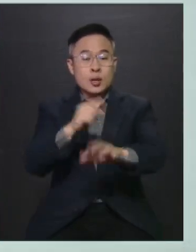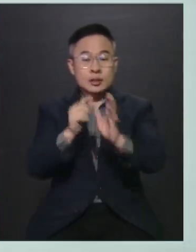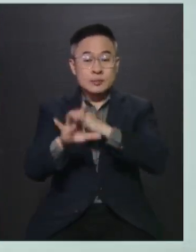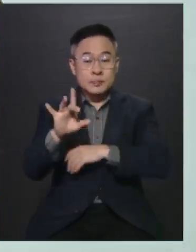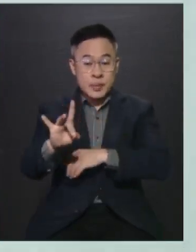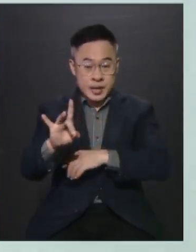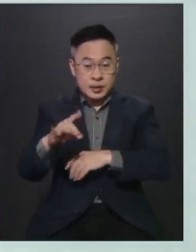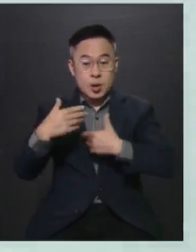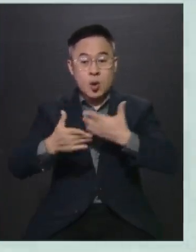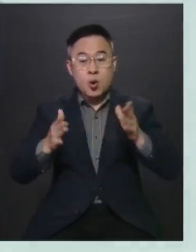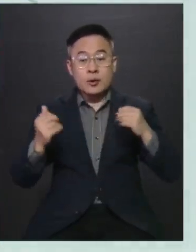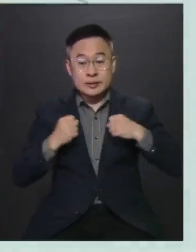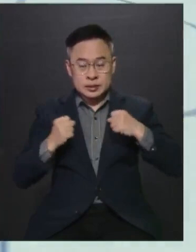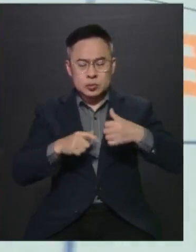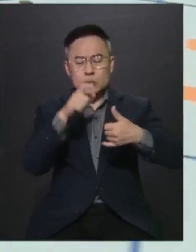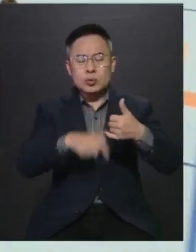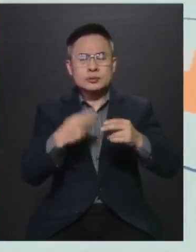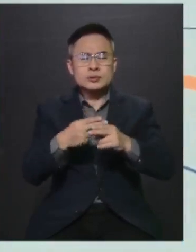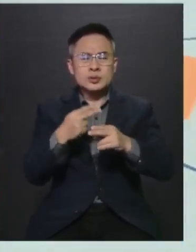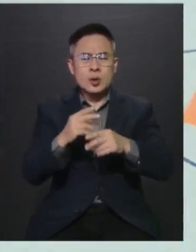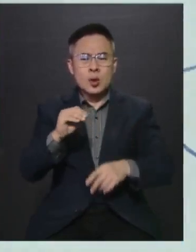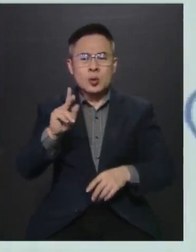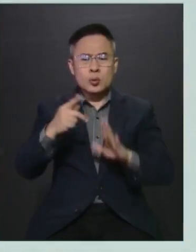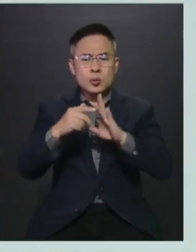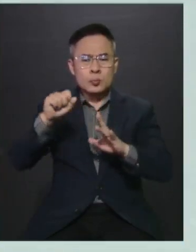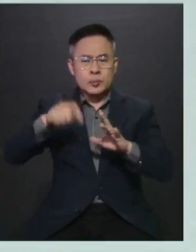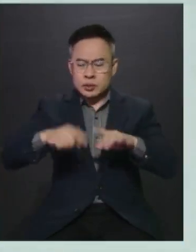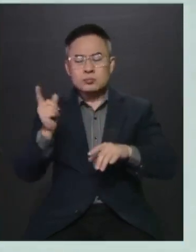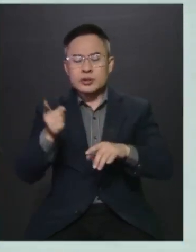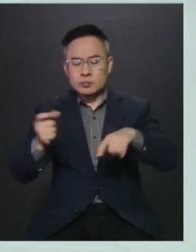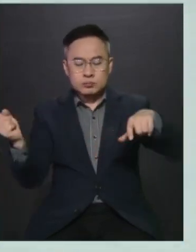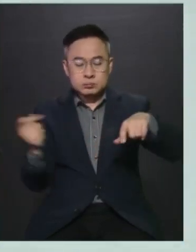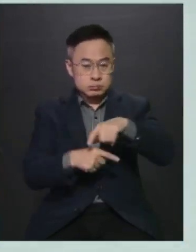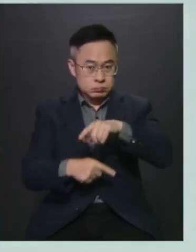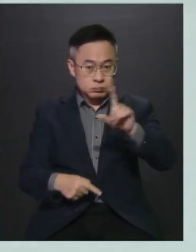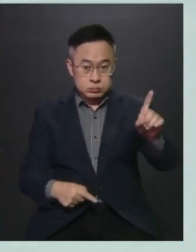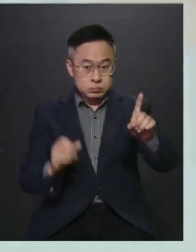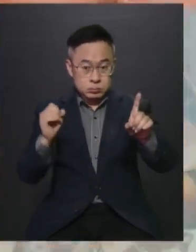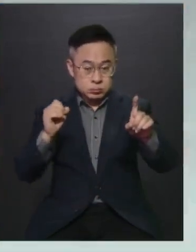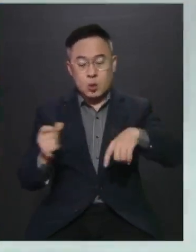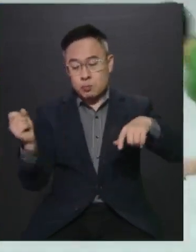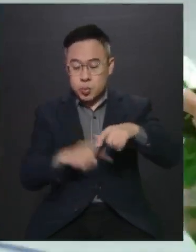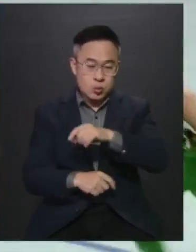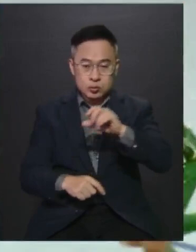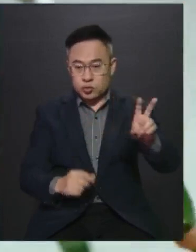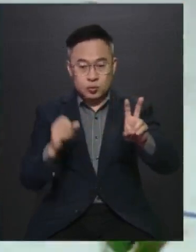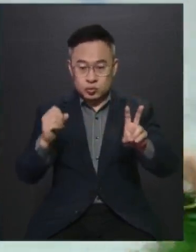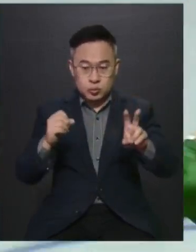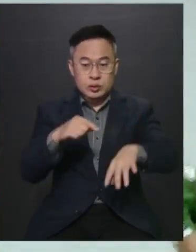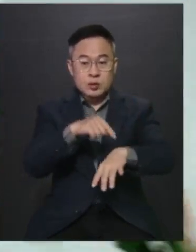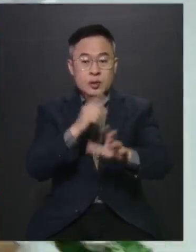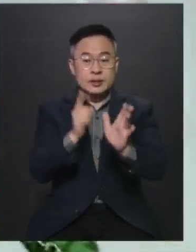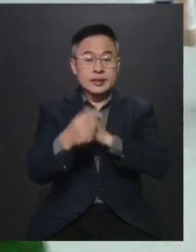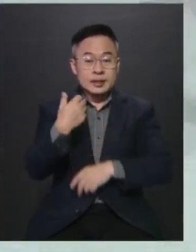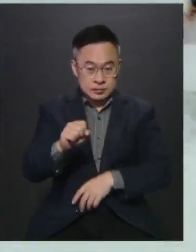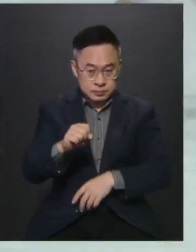คะจากไรอันโกเมสนะคะที่ได้กดเต็มข้อนะคะหลังจากนั้นก็หนีห่างไปเป็น2ประตูต่อ0ในนาทีที่10จากจังหวะเตะ